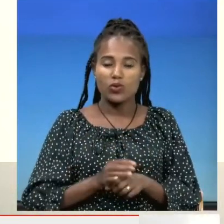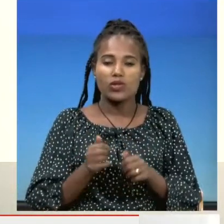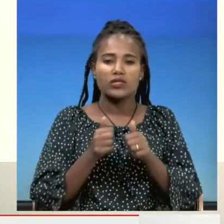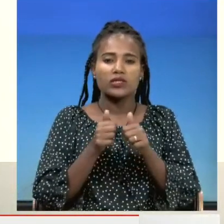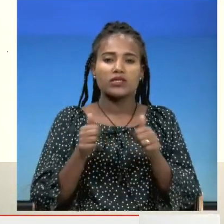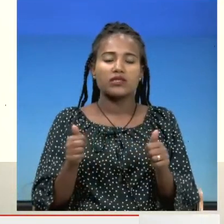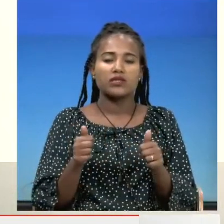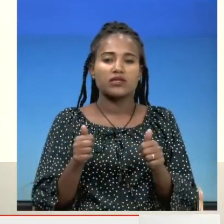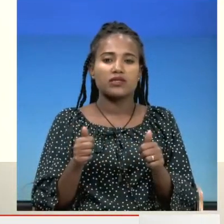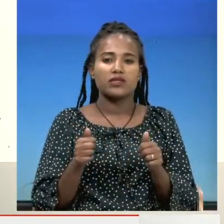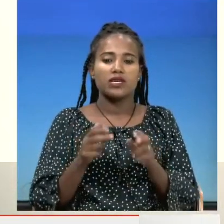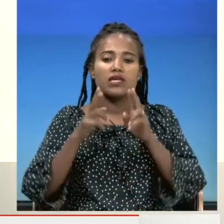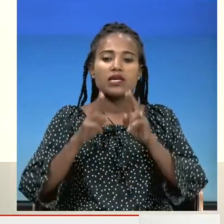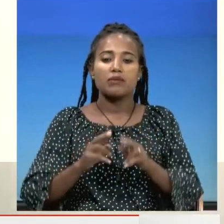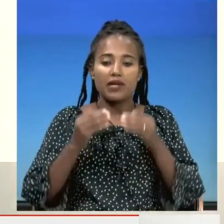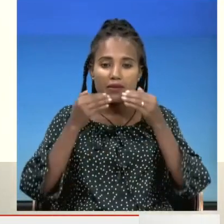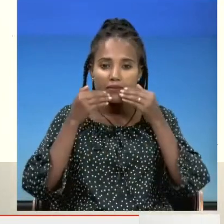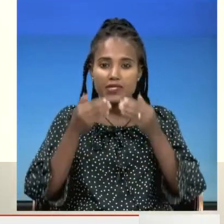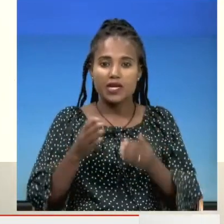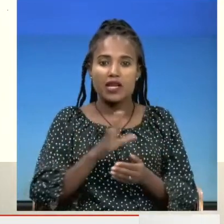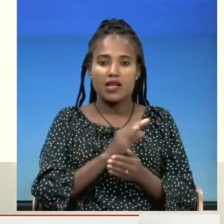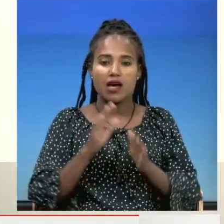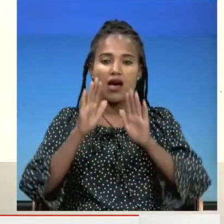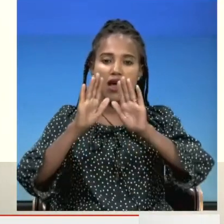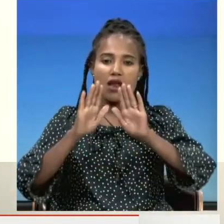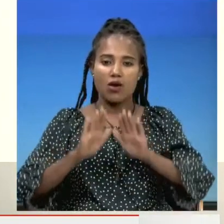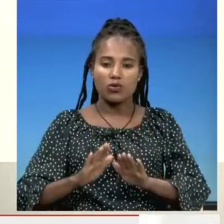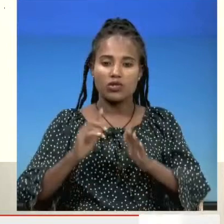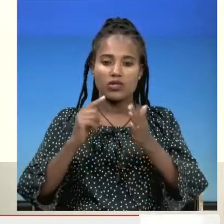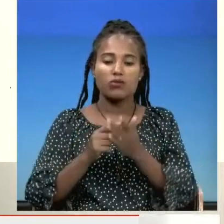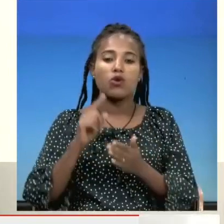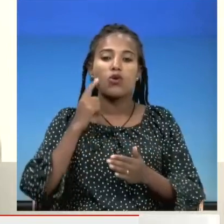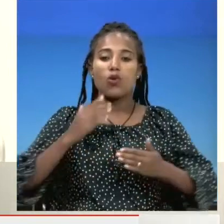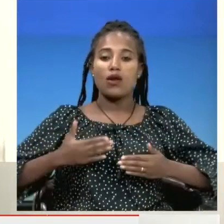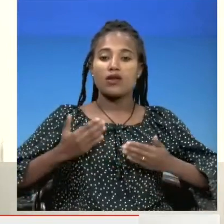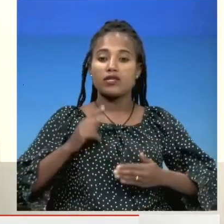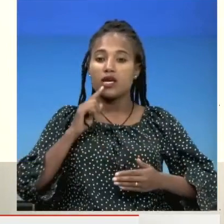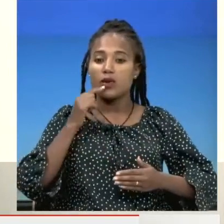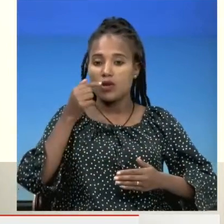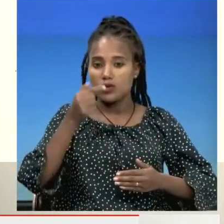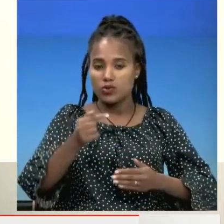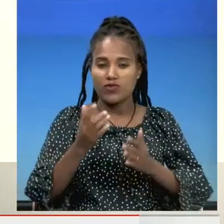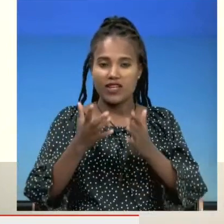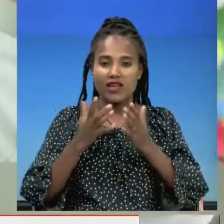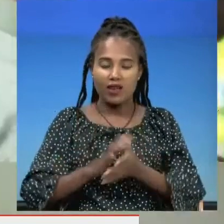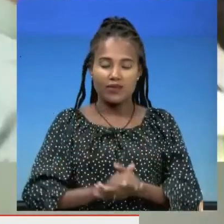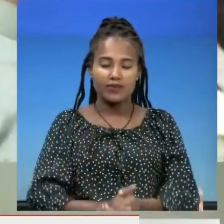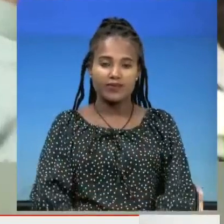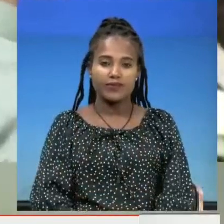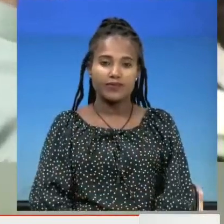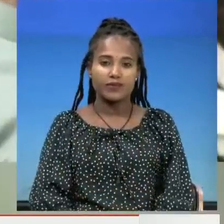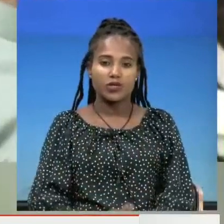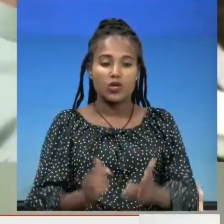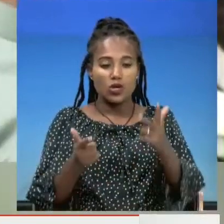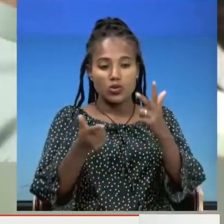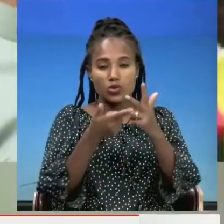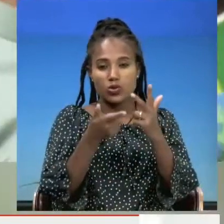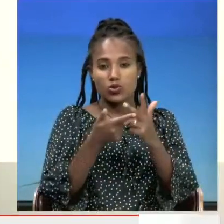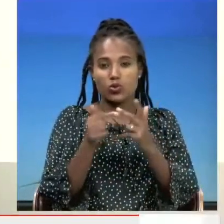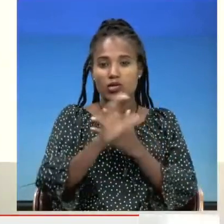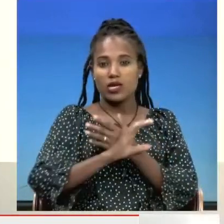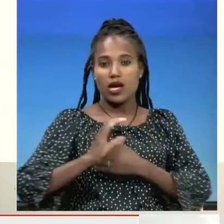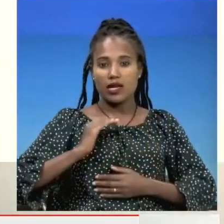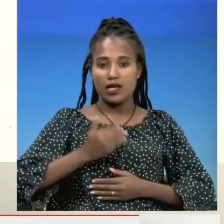እጅግ የከበረ ምስጋናና አድናቆት እንዲሁም እንኳን ደስ ያለዎት ላቸው ወዳለሁ። ሶስቱ